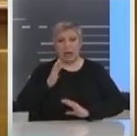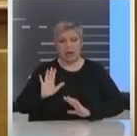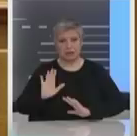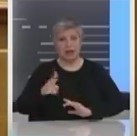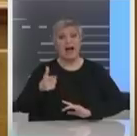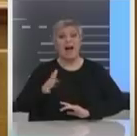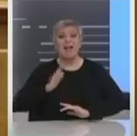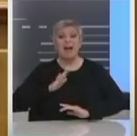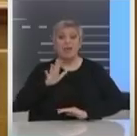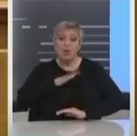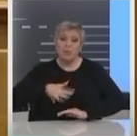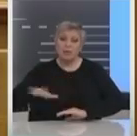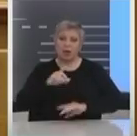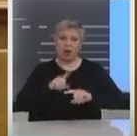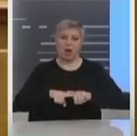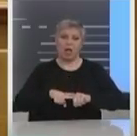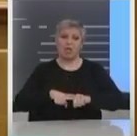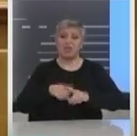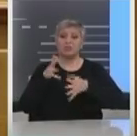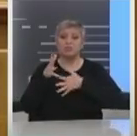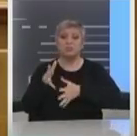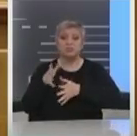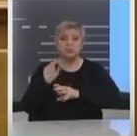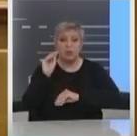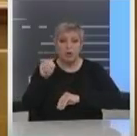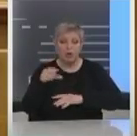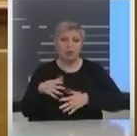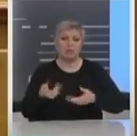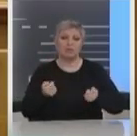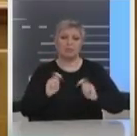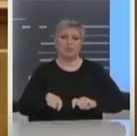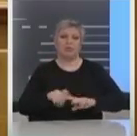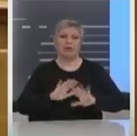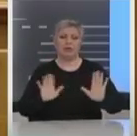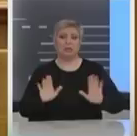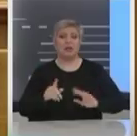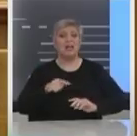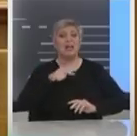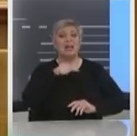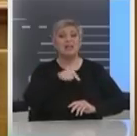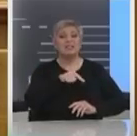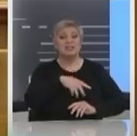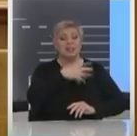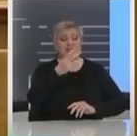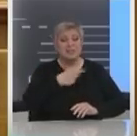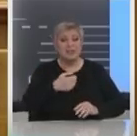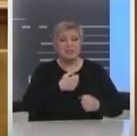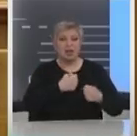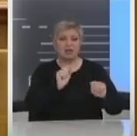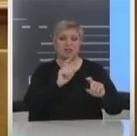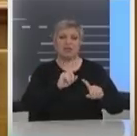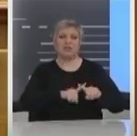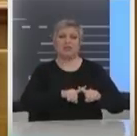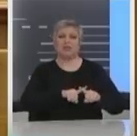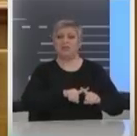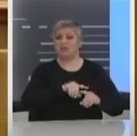Έλληνες, κύριε Υπουργοί και κύριοι βουλευτές των ΣΥΡΙΖΑ και ΑΝΕΛ, ξεχάστε τους. Διότι όλοι οι